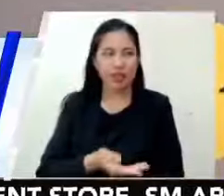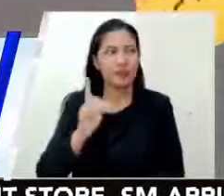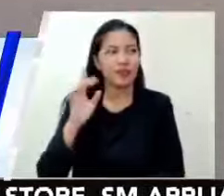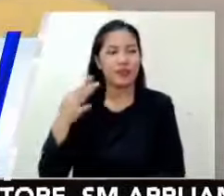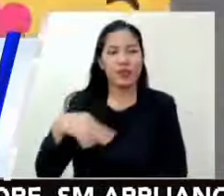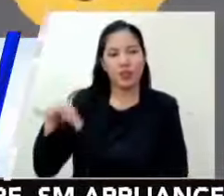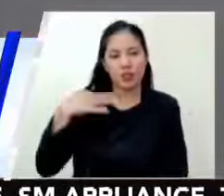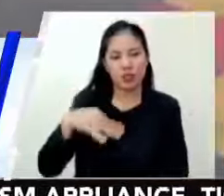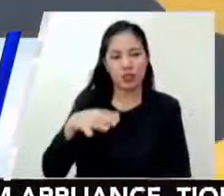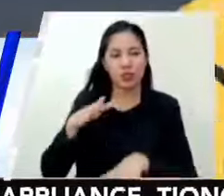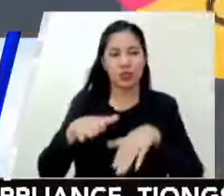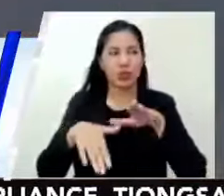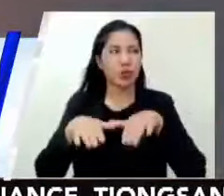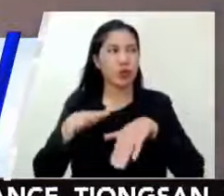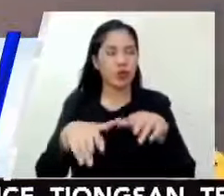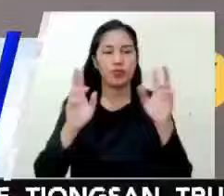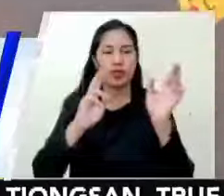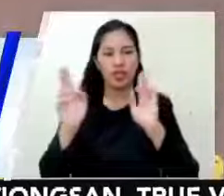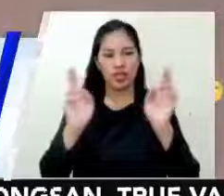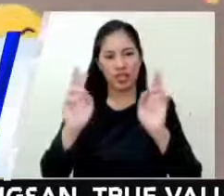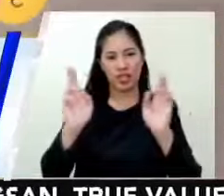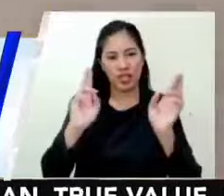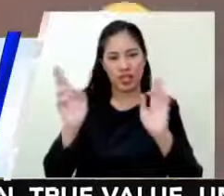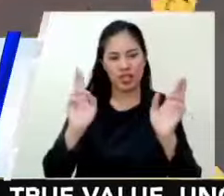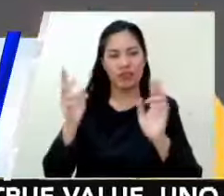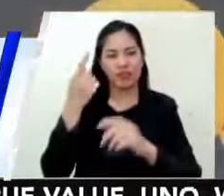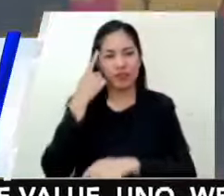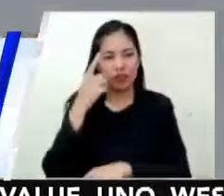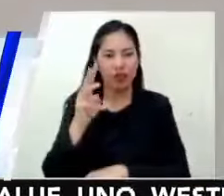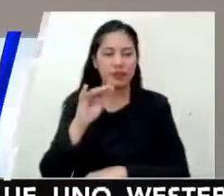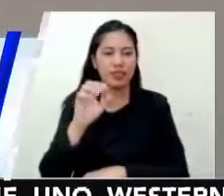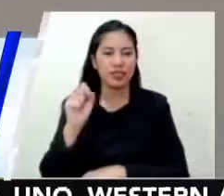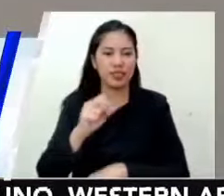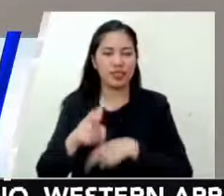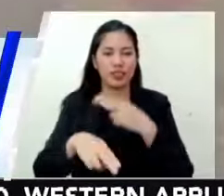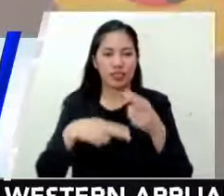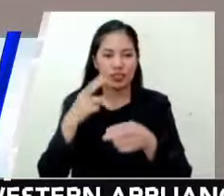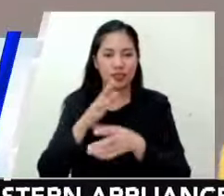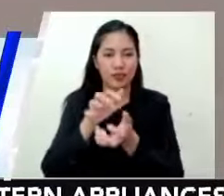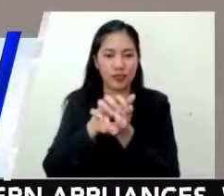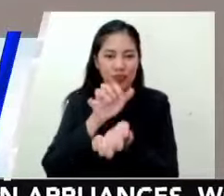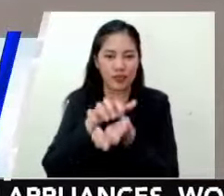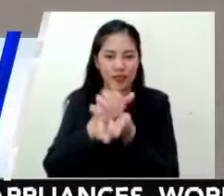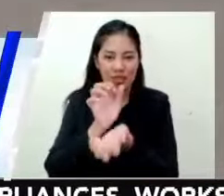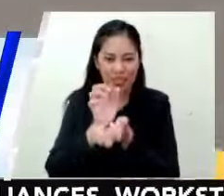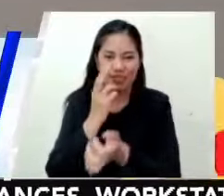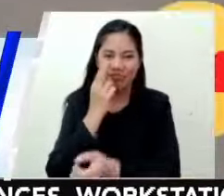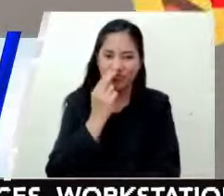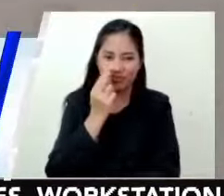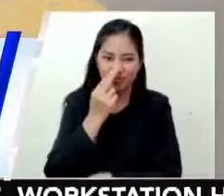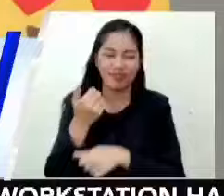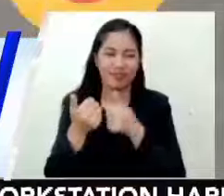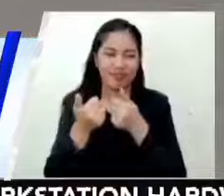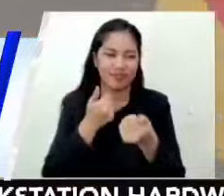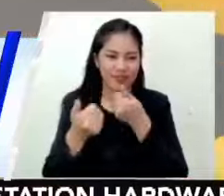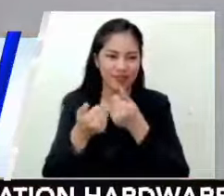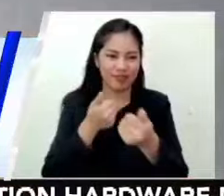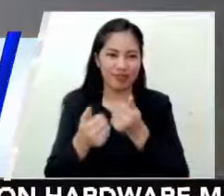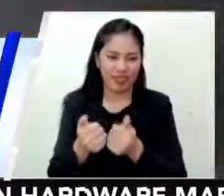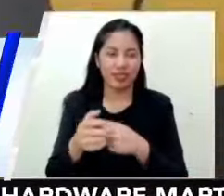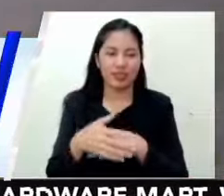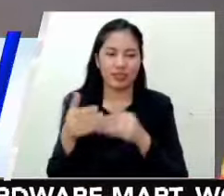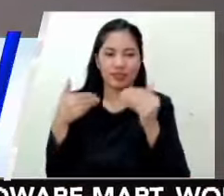sa Miss Au Universe competition. Casual wear man o swimsuit round, hindi niya raw kayo uurungan.